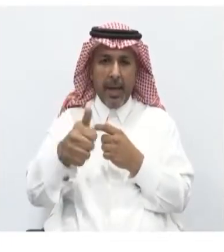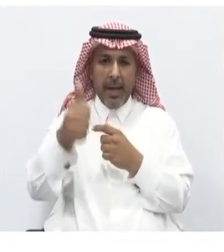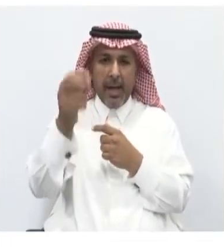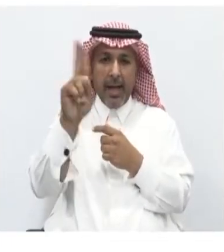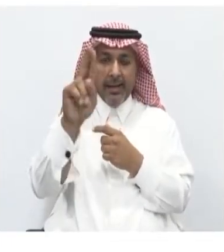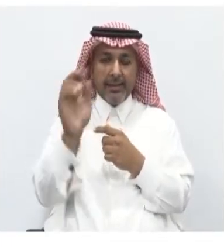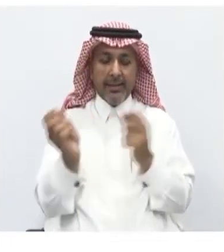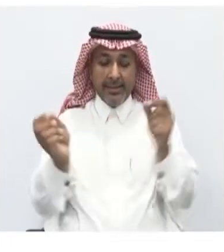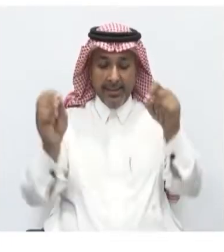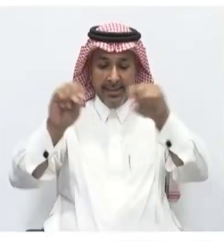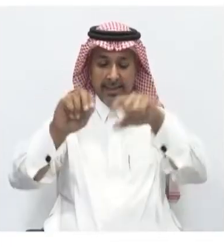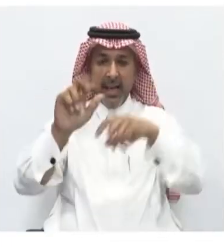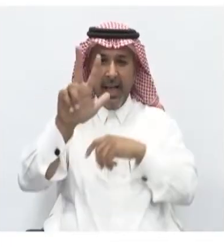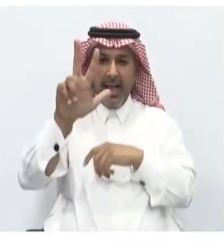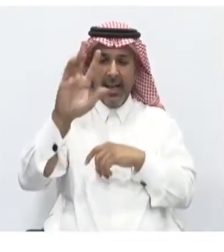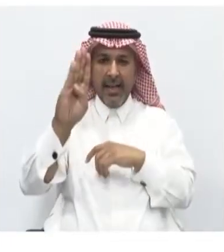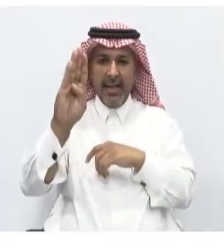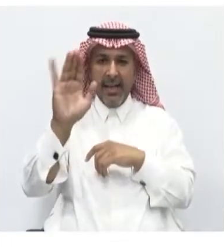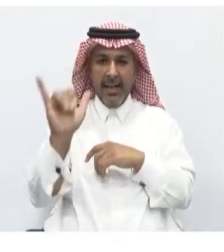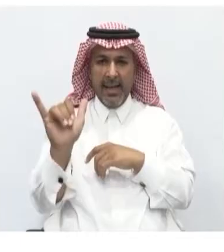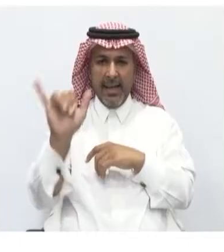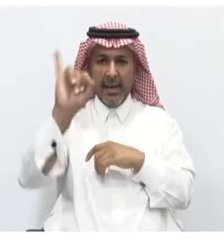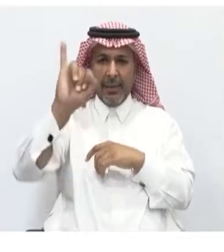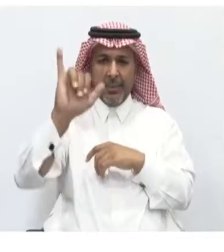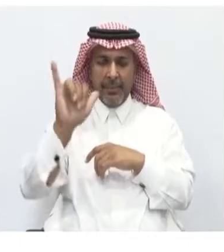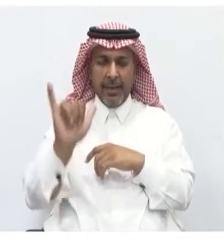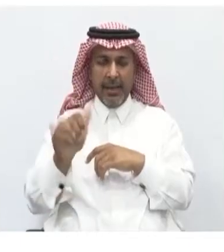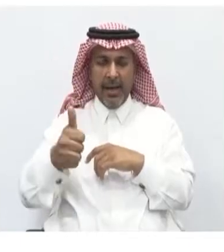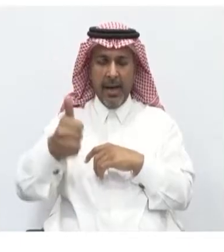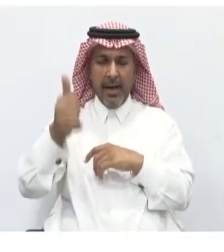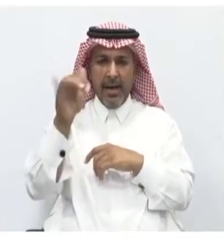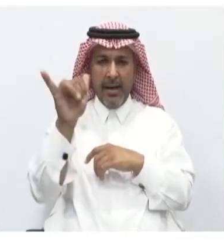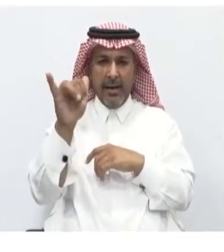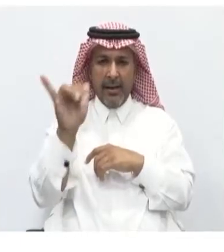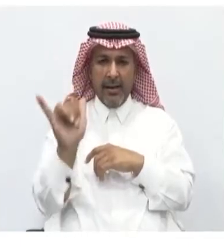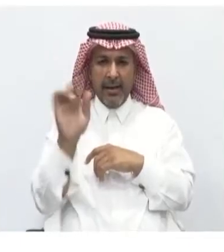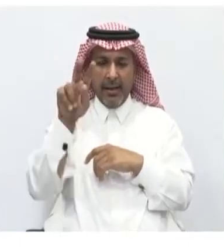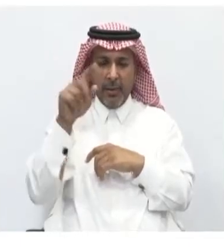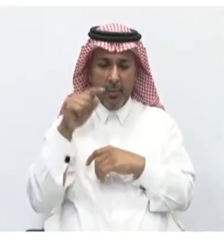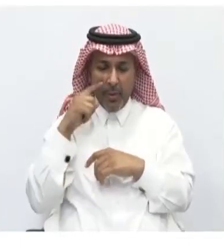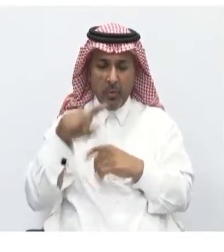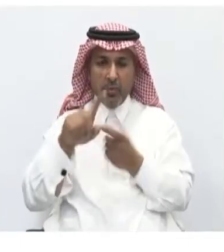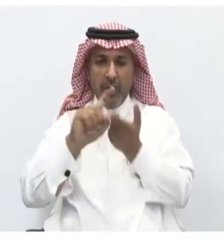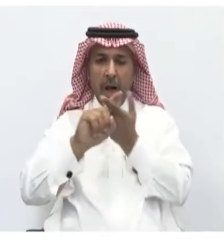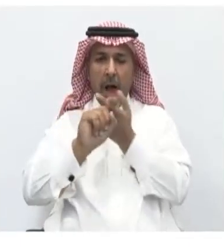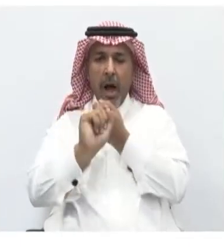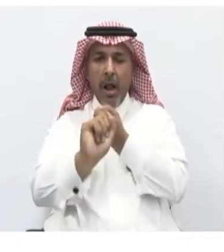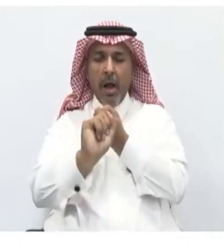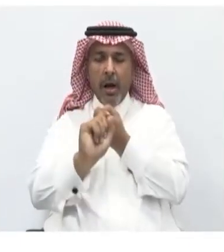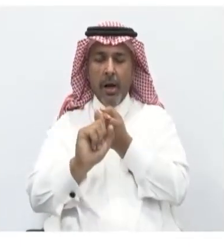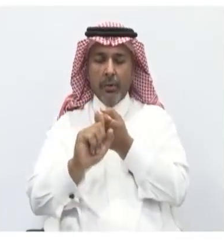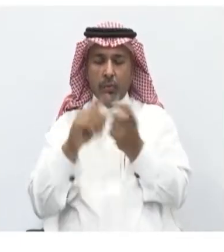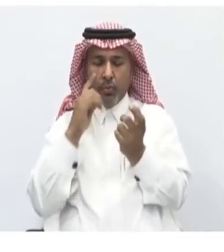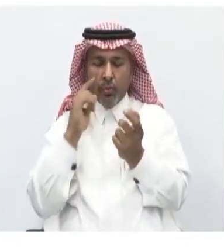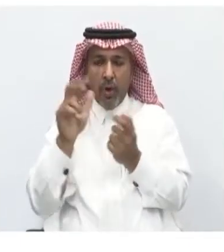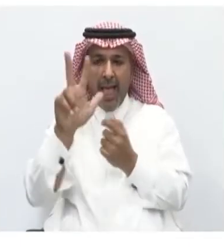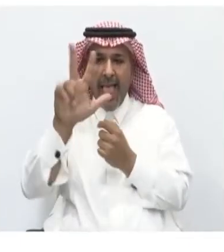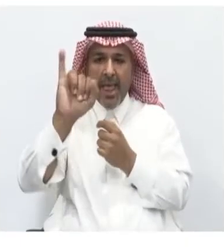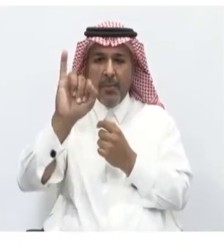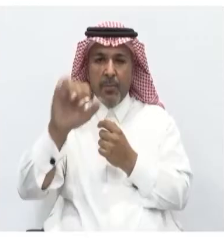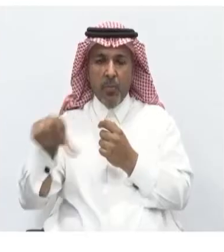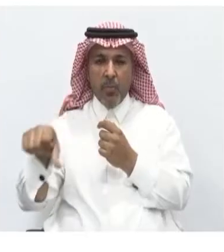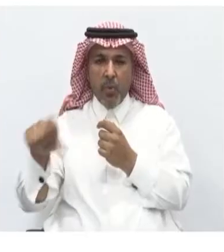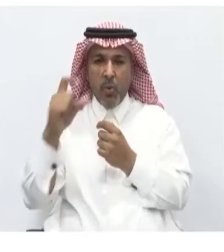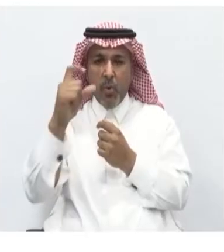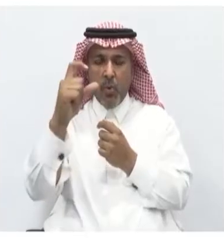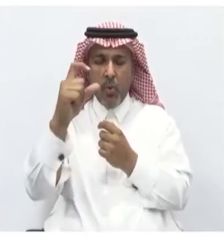اليوم كذلك علاقه المول بالجسيمات الجزء الاول الاهداف لهذا الدرس